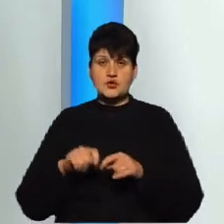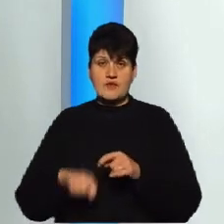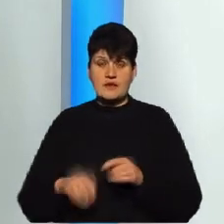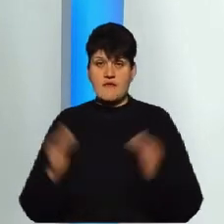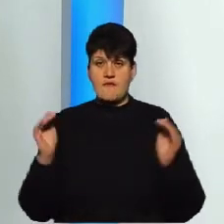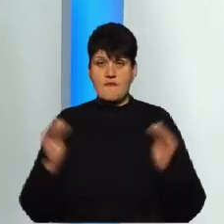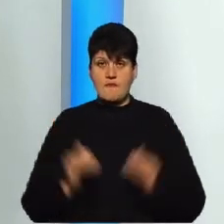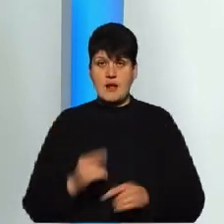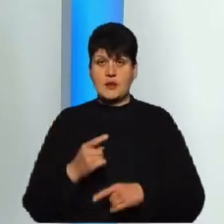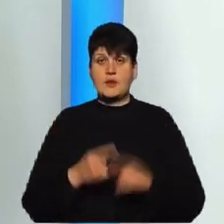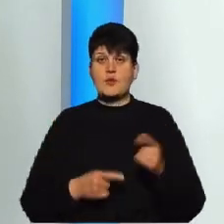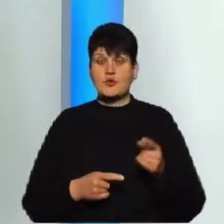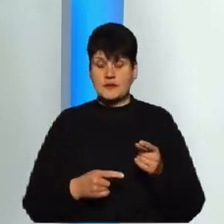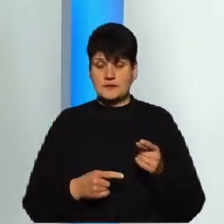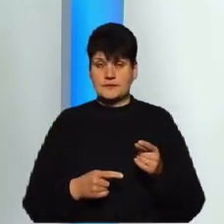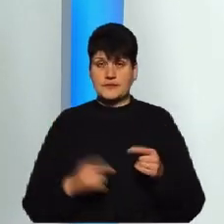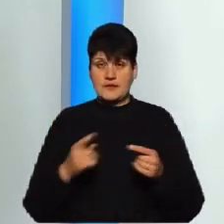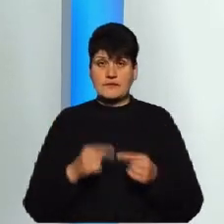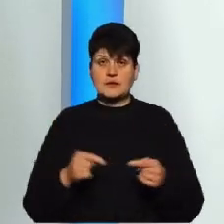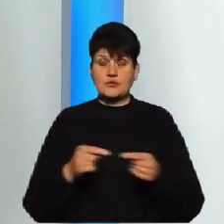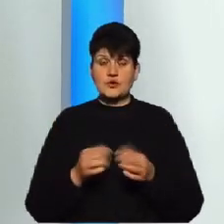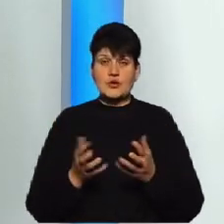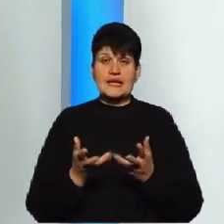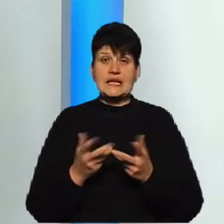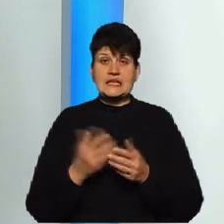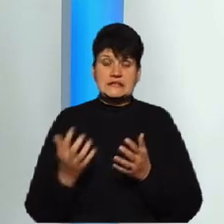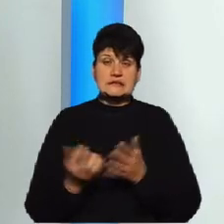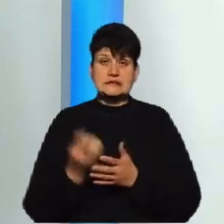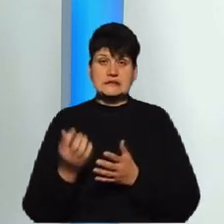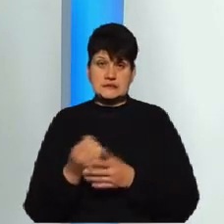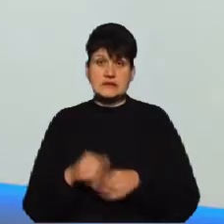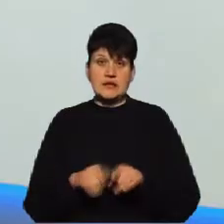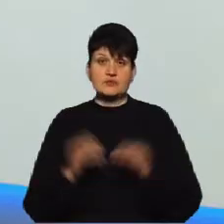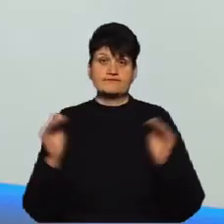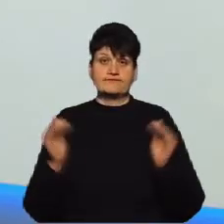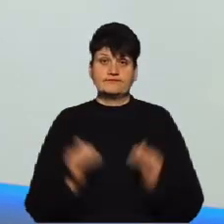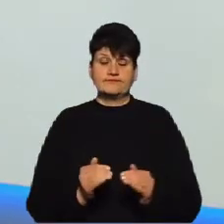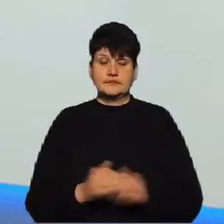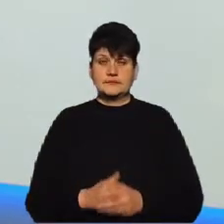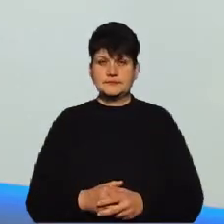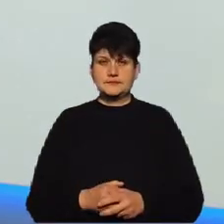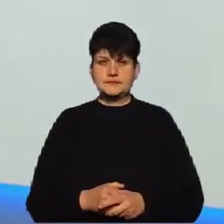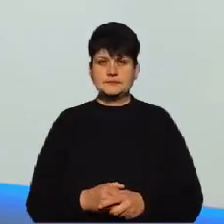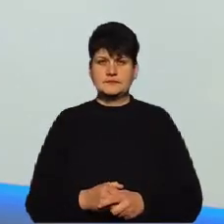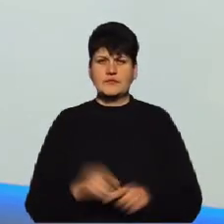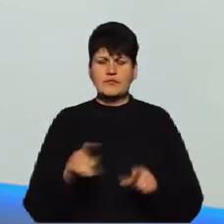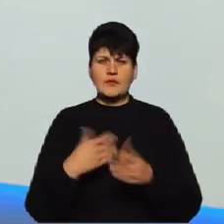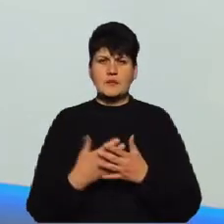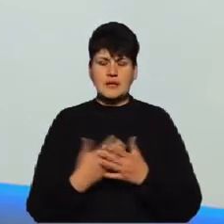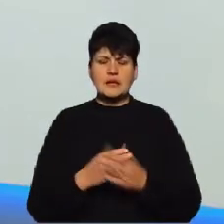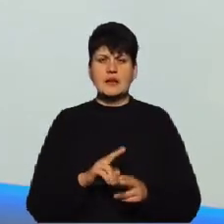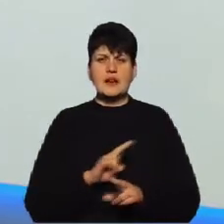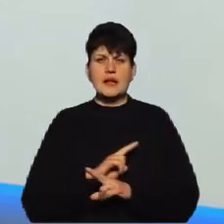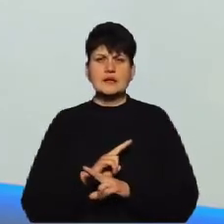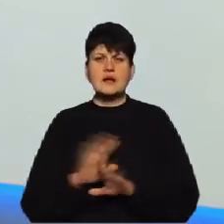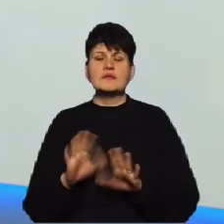половину, і, відповідно, кількість виявлених, логічно, що теж впала. А щодо статистики летальних випадків, яка вона в